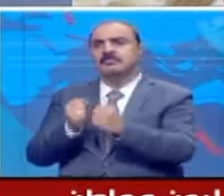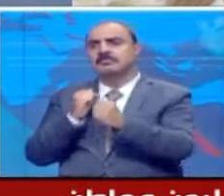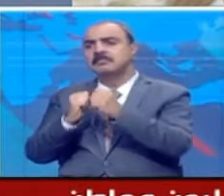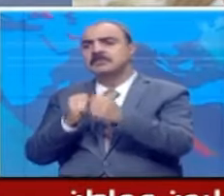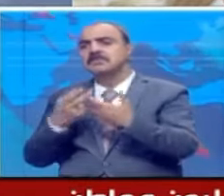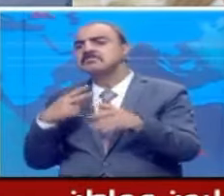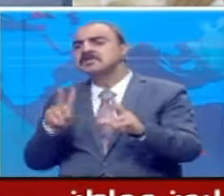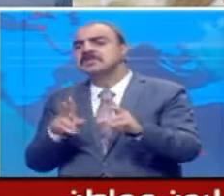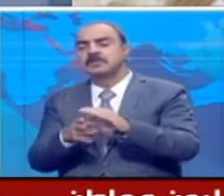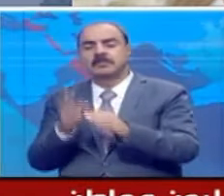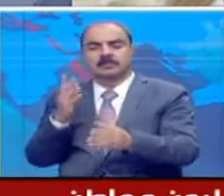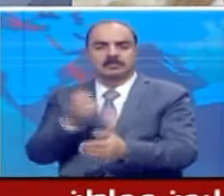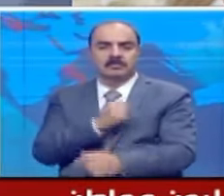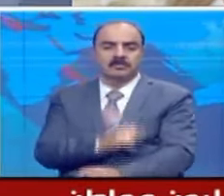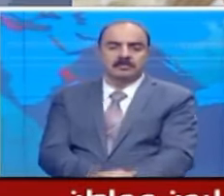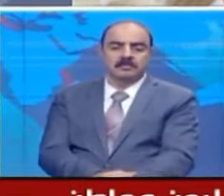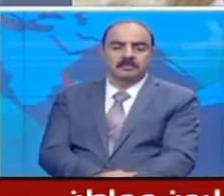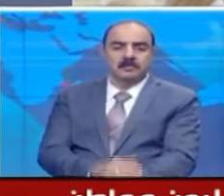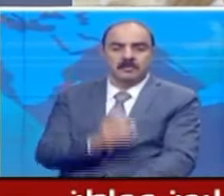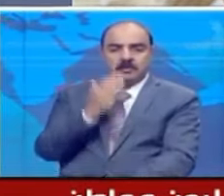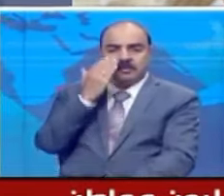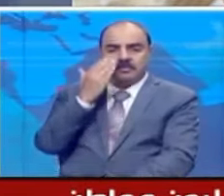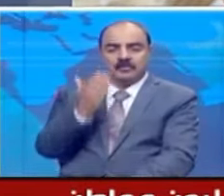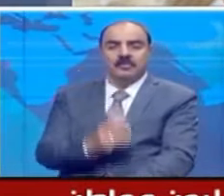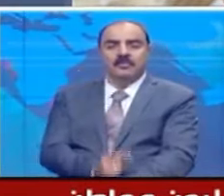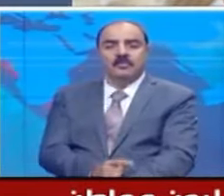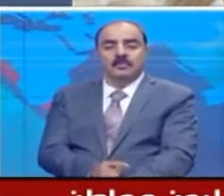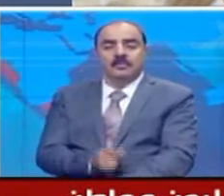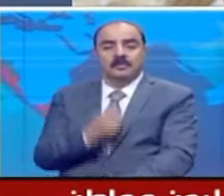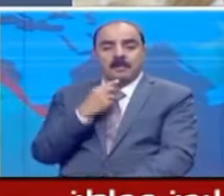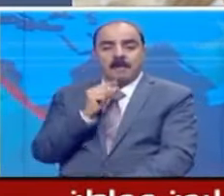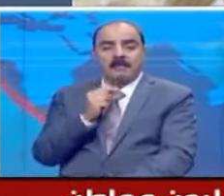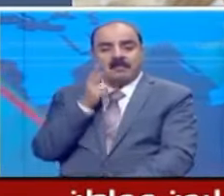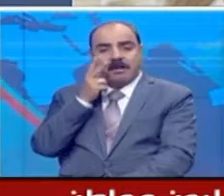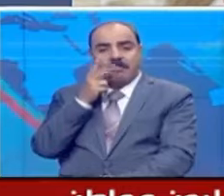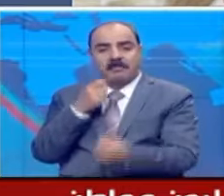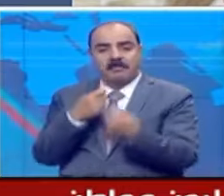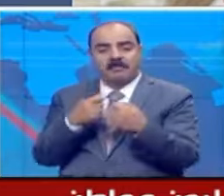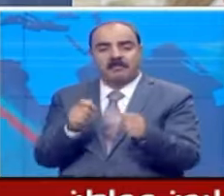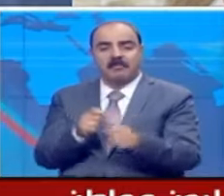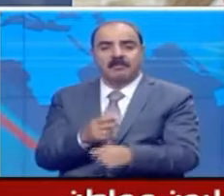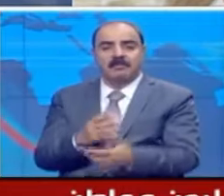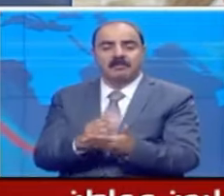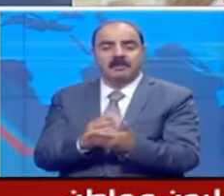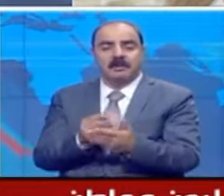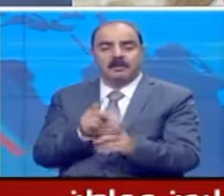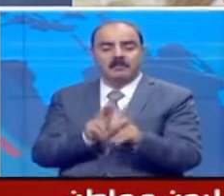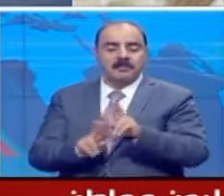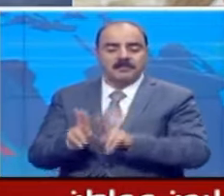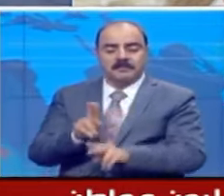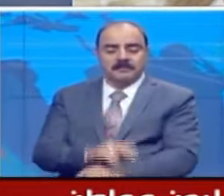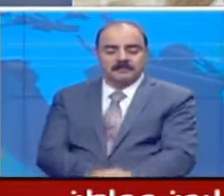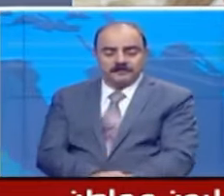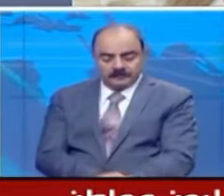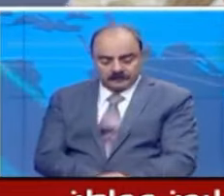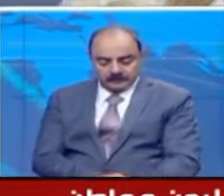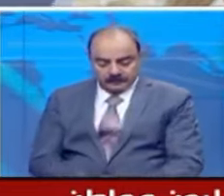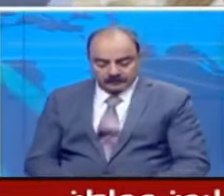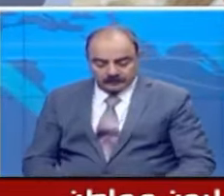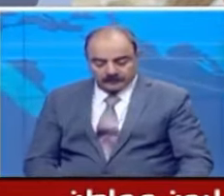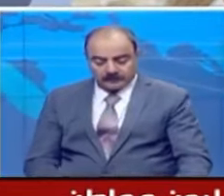السلع الاستراتيجية. نعم، أشكر حضرتك شكرا جزيلا أستاذ محمد حمادة نائب رئيس تحرير الأهرام.